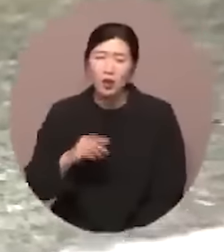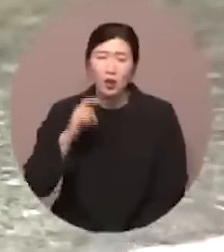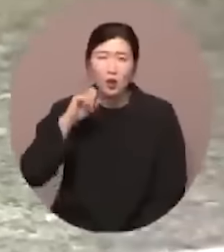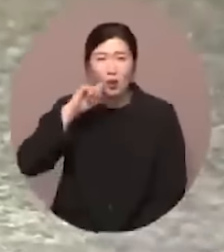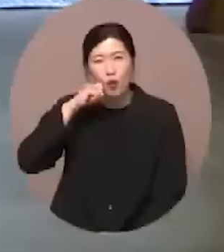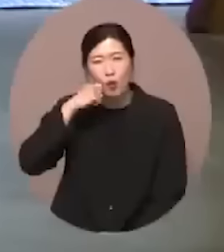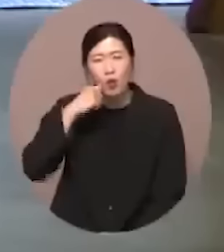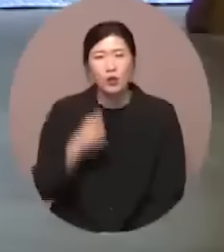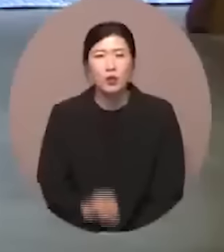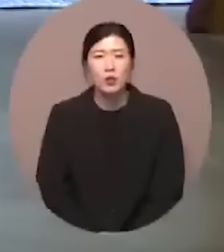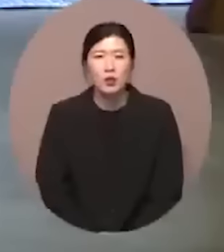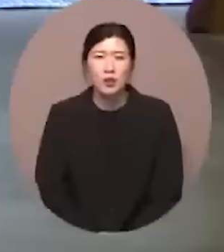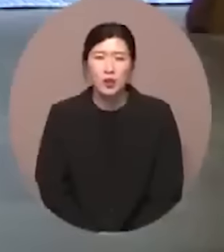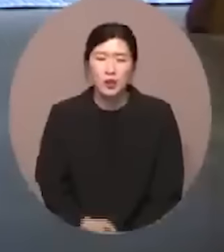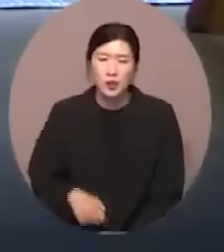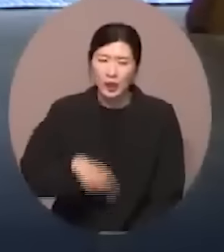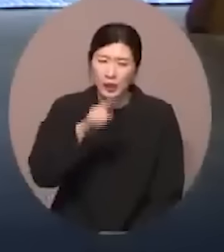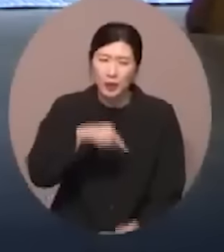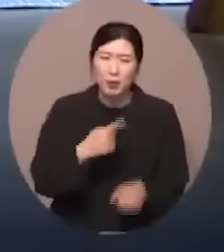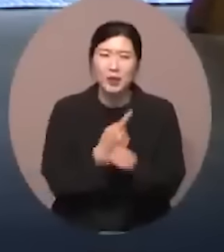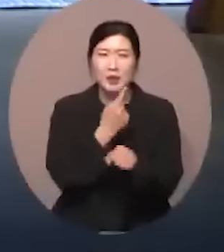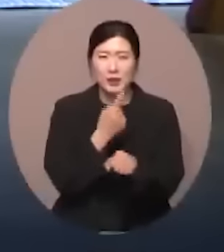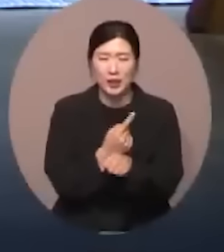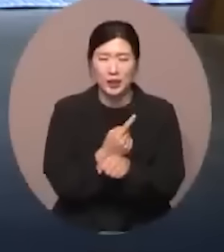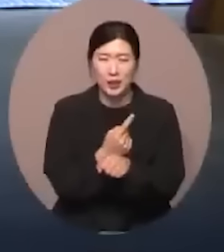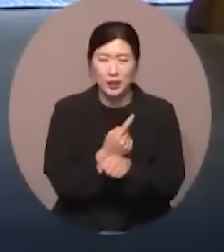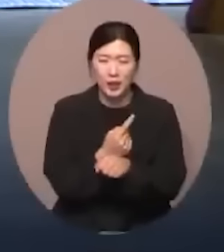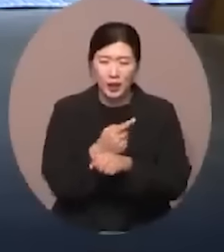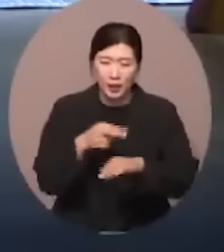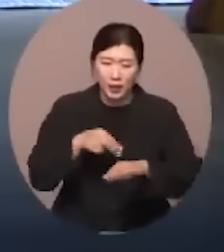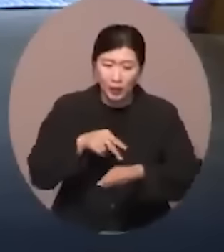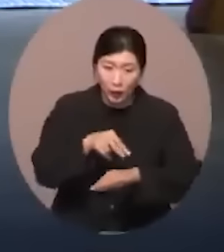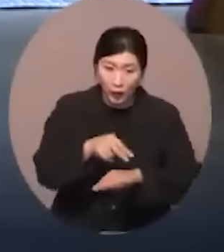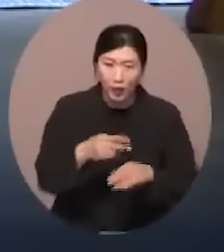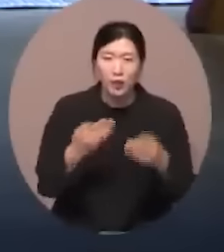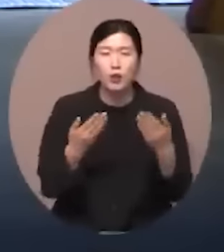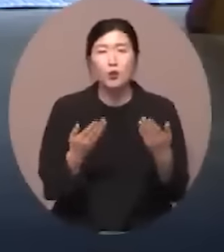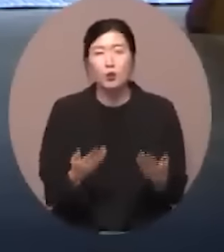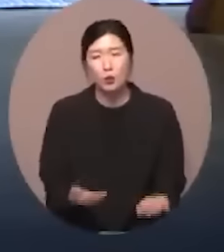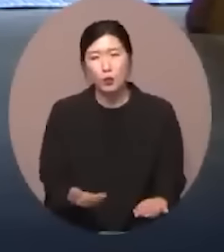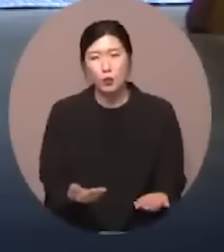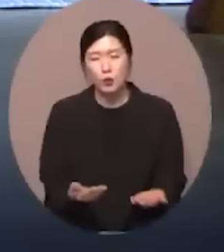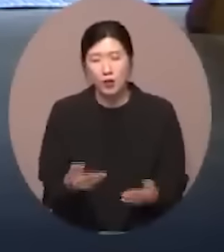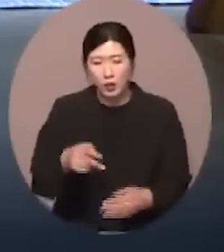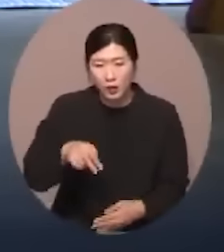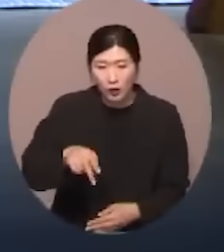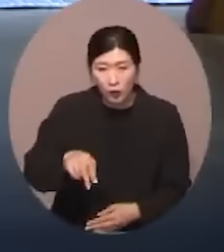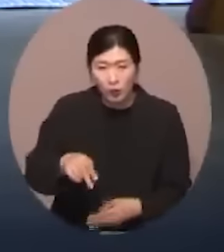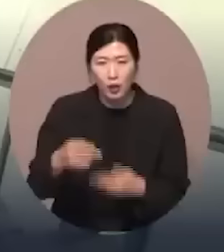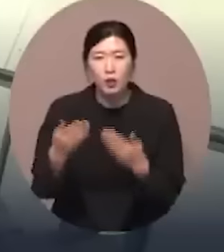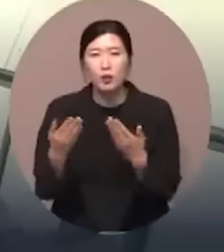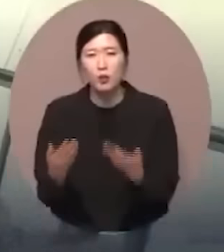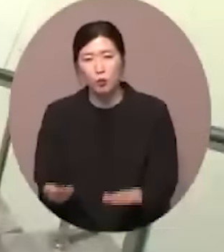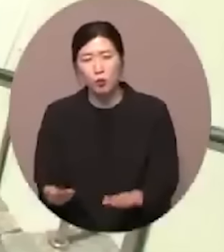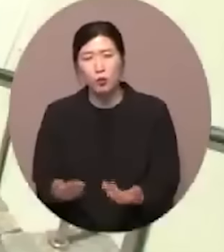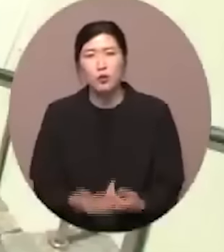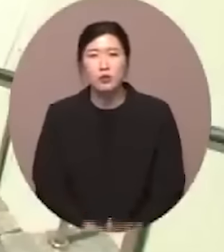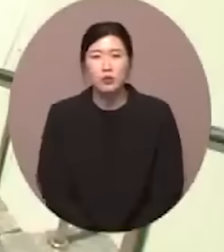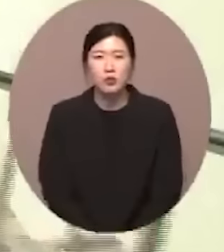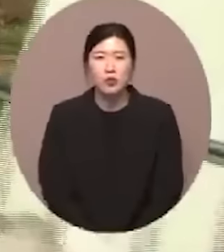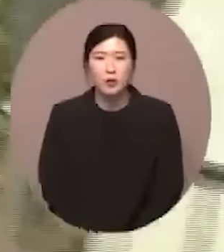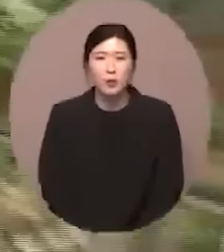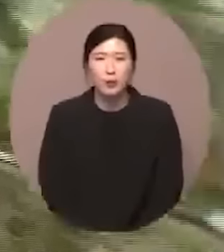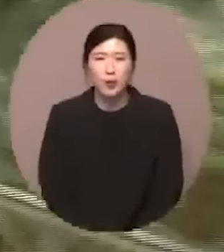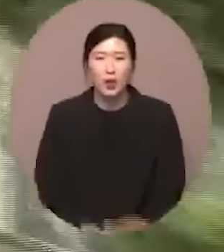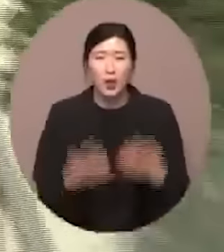않습니다. 한 시간 더 걸려요. 우리는 걸음을 못 걸으시니까.